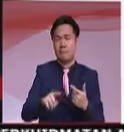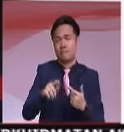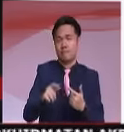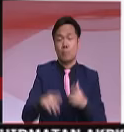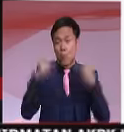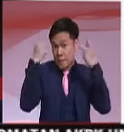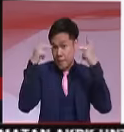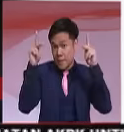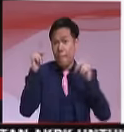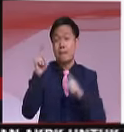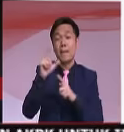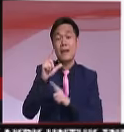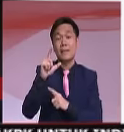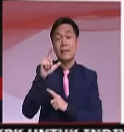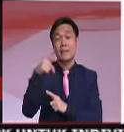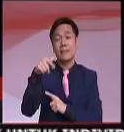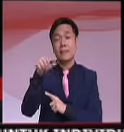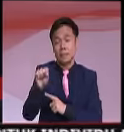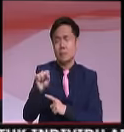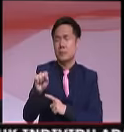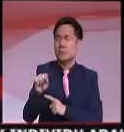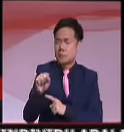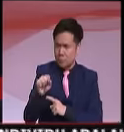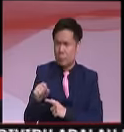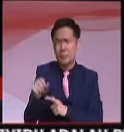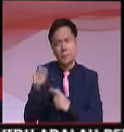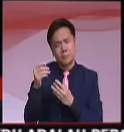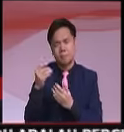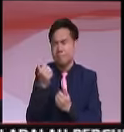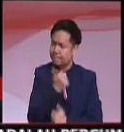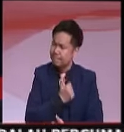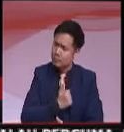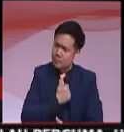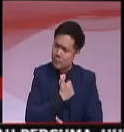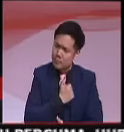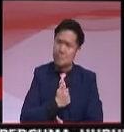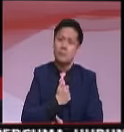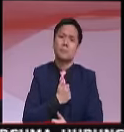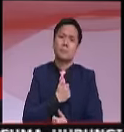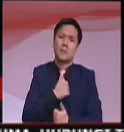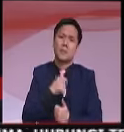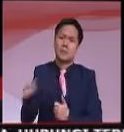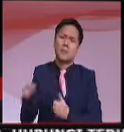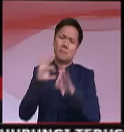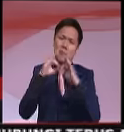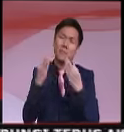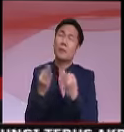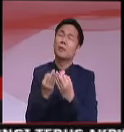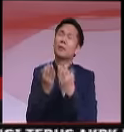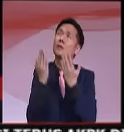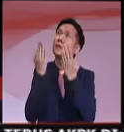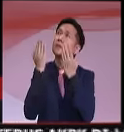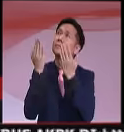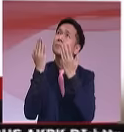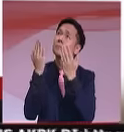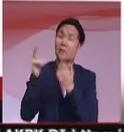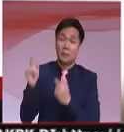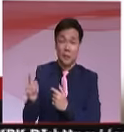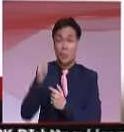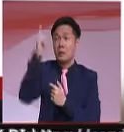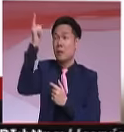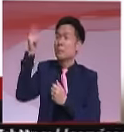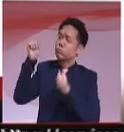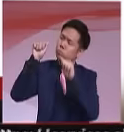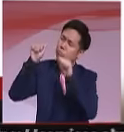putri Abdul Hadi Awang mengucapkan takziah kepada keluarga tundraha dan mendoakan agar Allah subhana wa taala